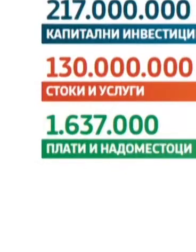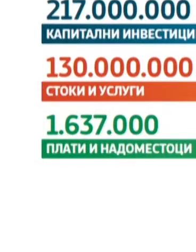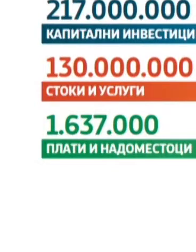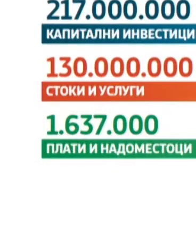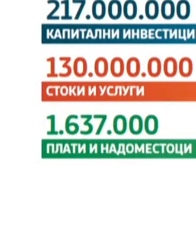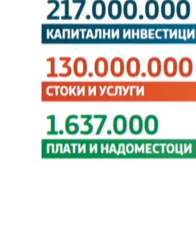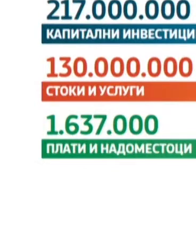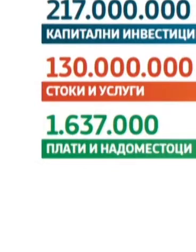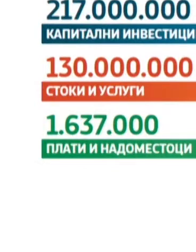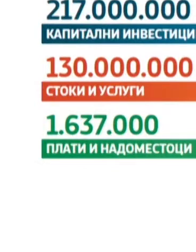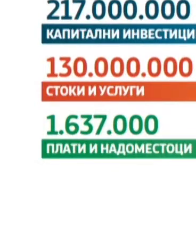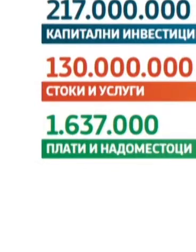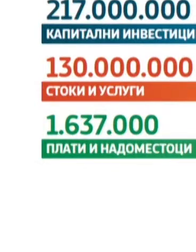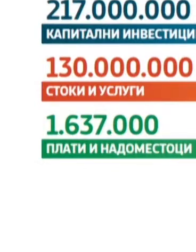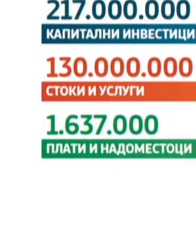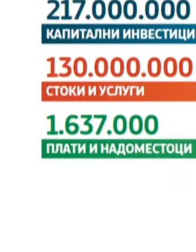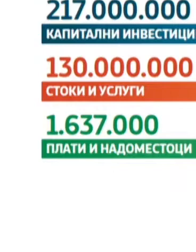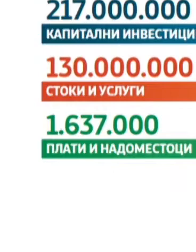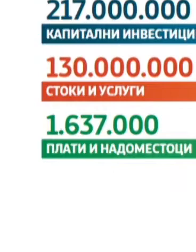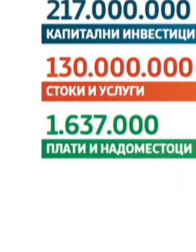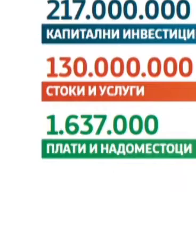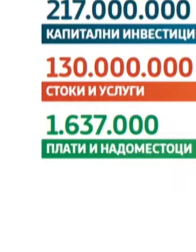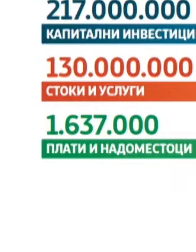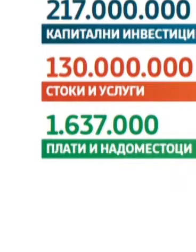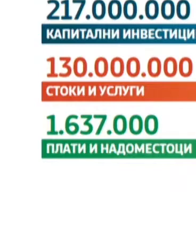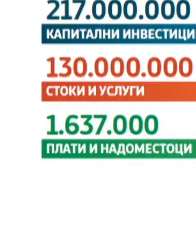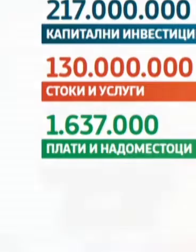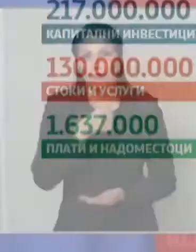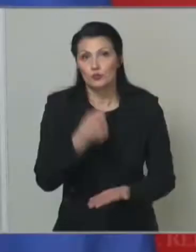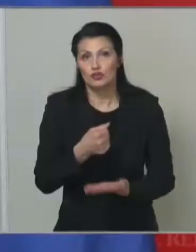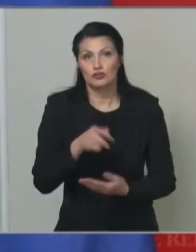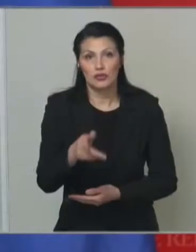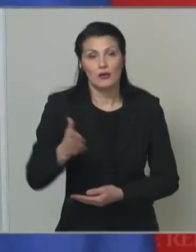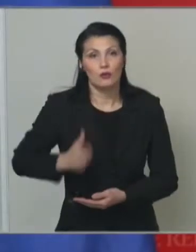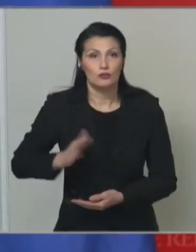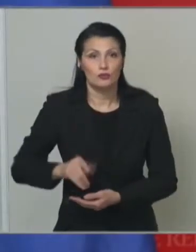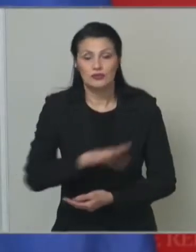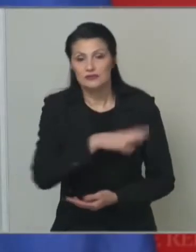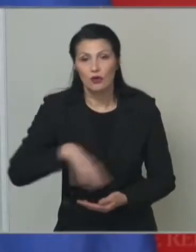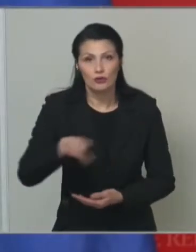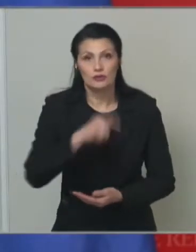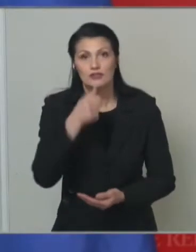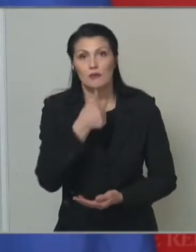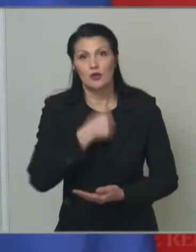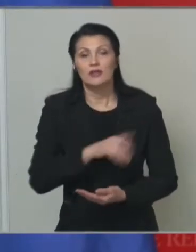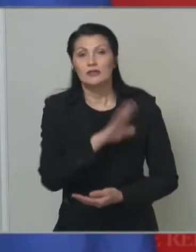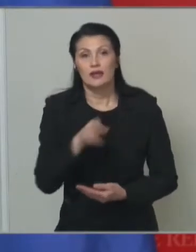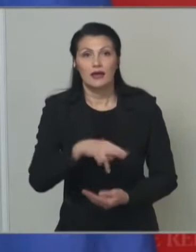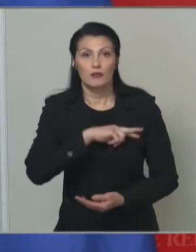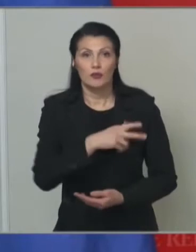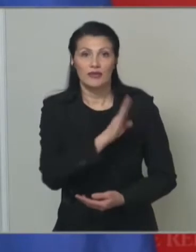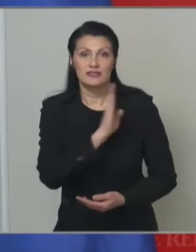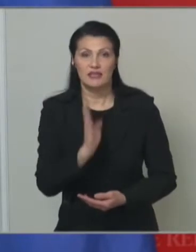53 милиони евра. Предлог буџетот за култура во однос на целиот буџет на Република Северна